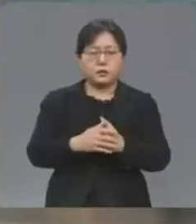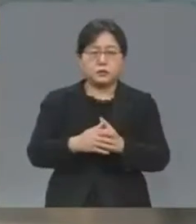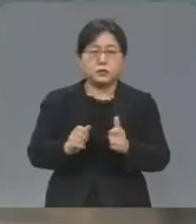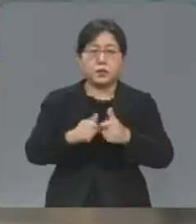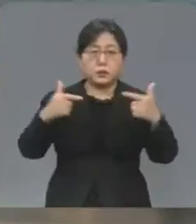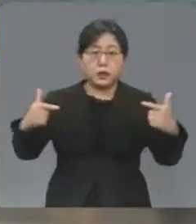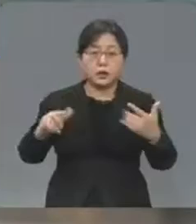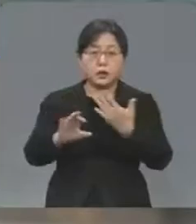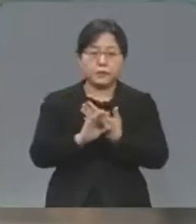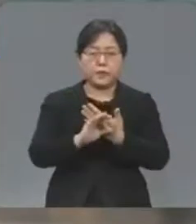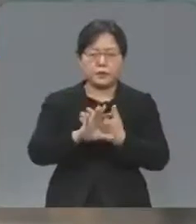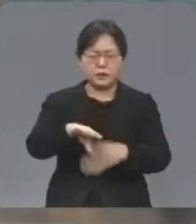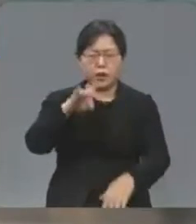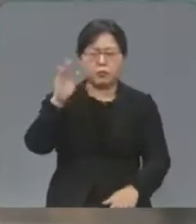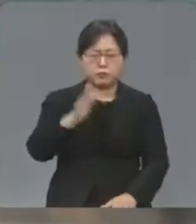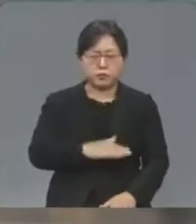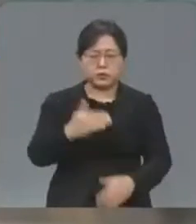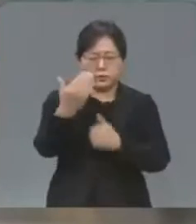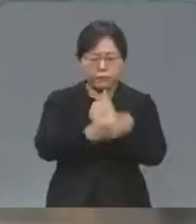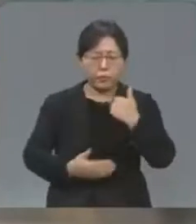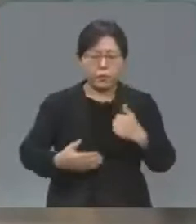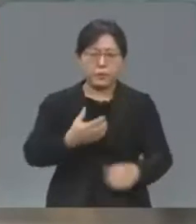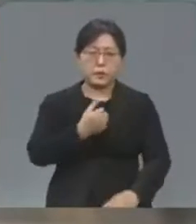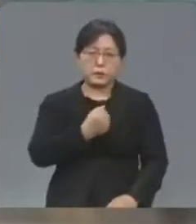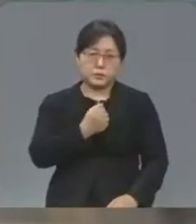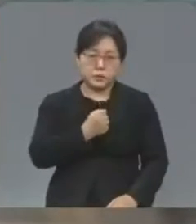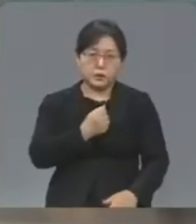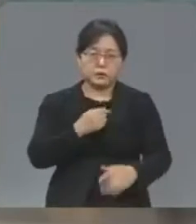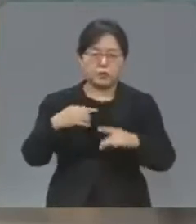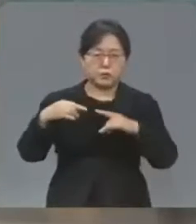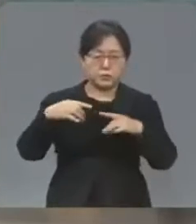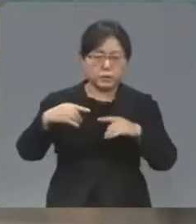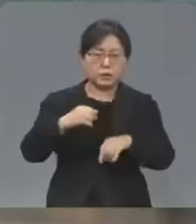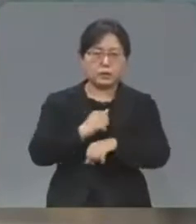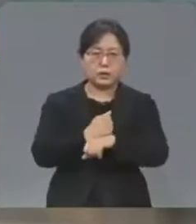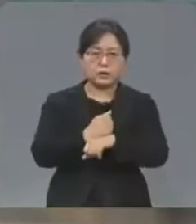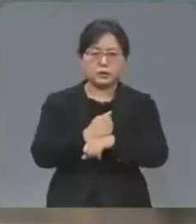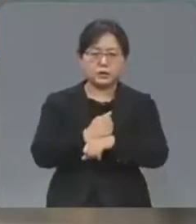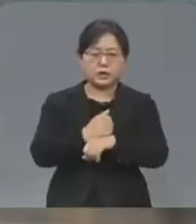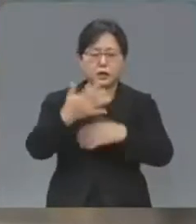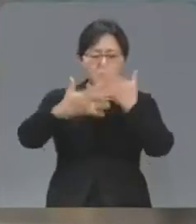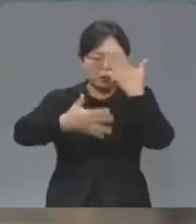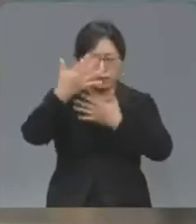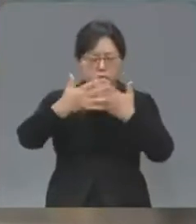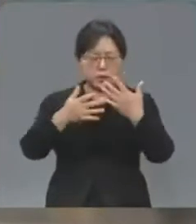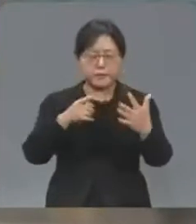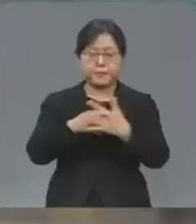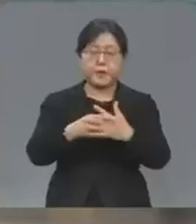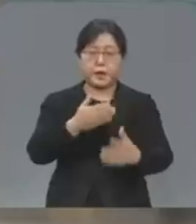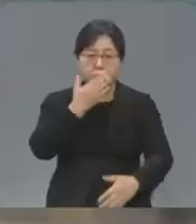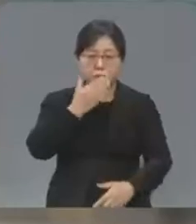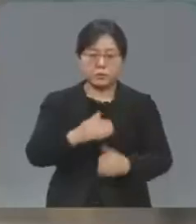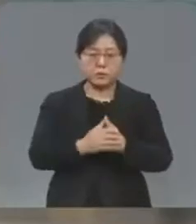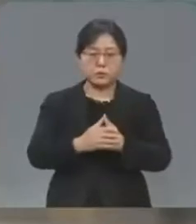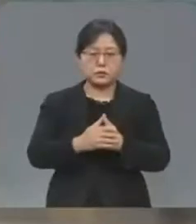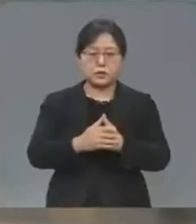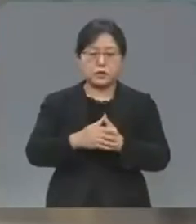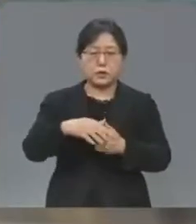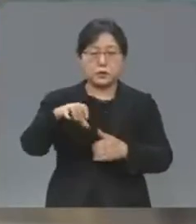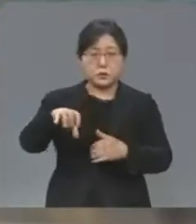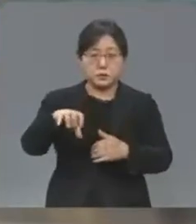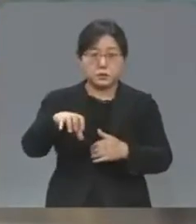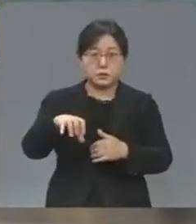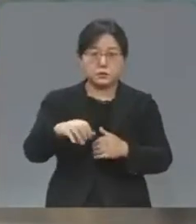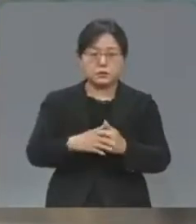처음부터 그 환자 생체 증후부터 심전도까지를 실시간으로 화면으로 알 수가 있고 병원에서는 현장에서